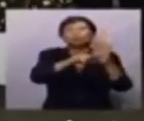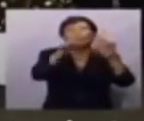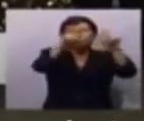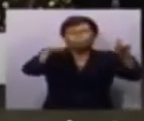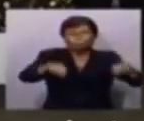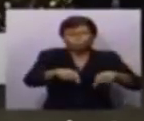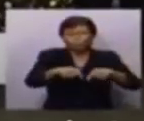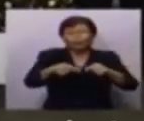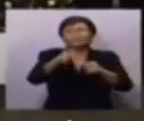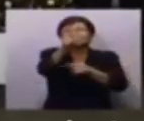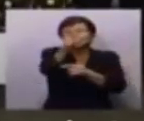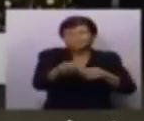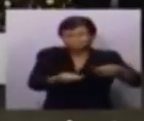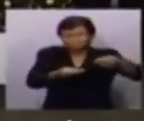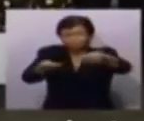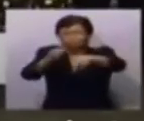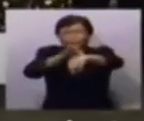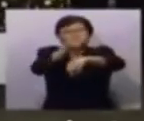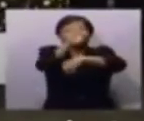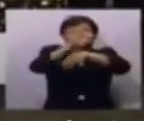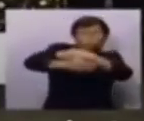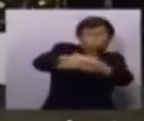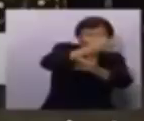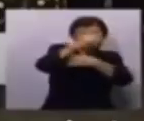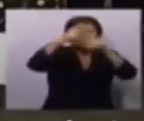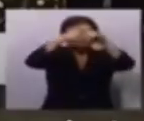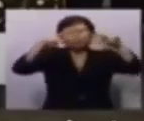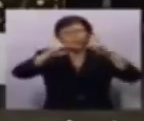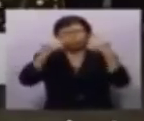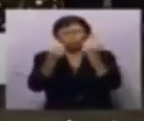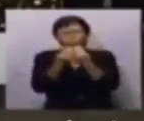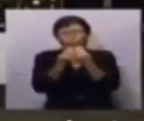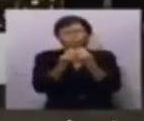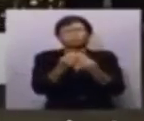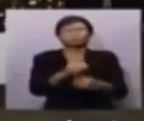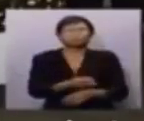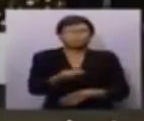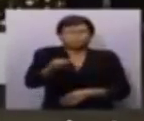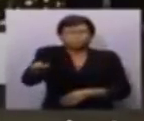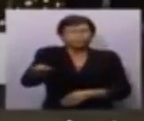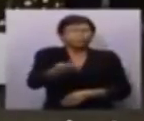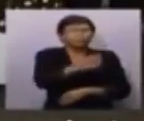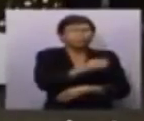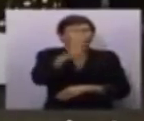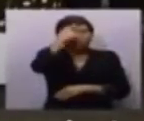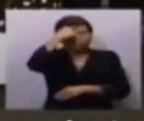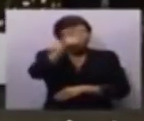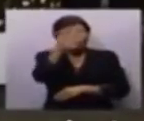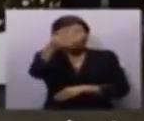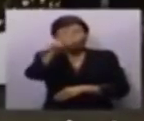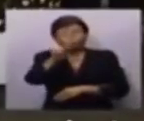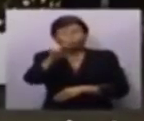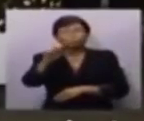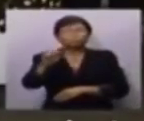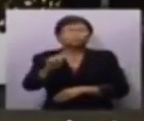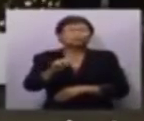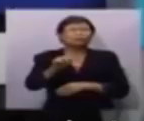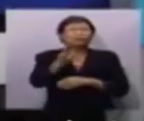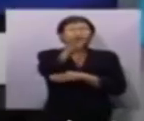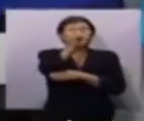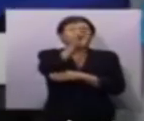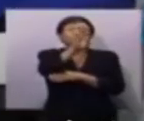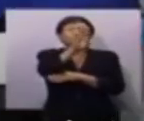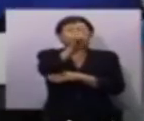borang pencalonan pada pukul 9 pagi di Dewan Masyarakat Tun Said. Sementara itu, bagi DUN Usukan, calon